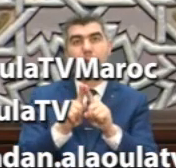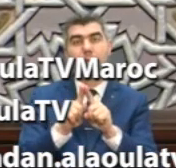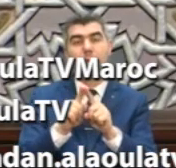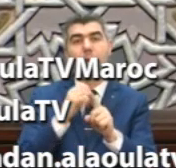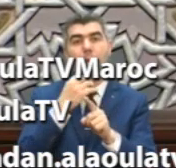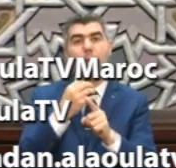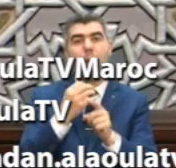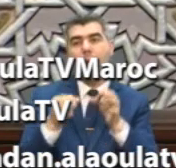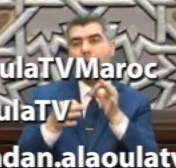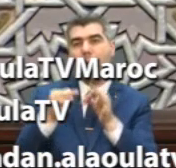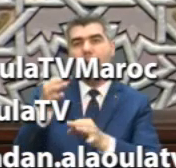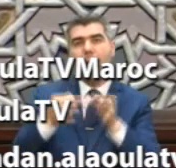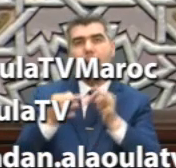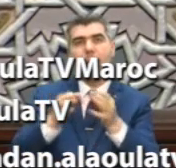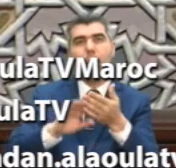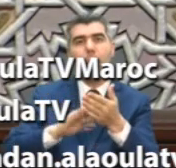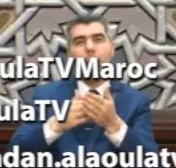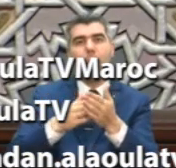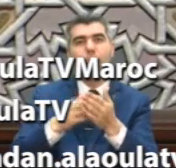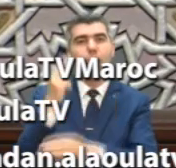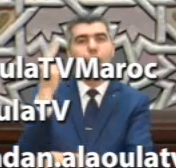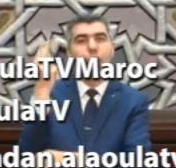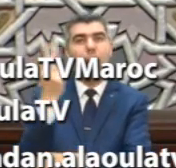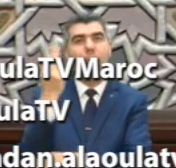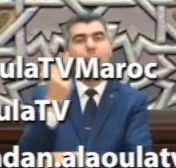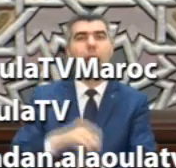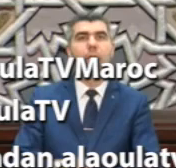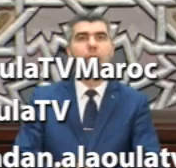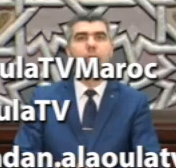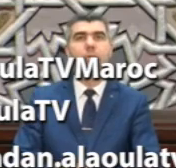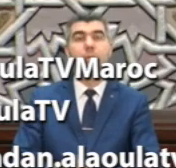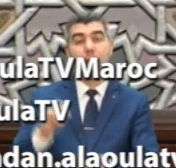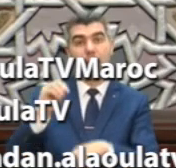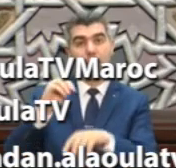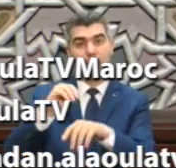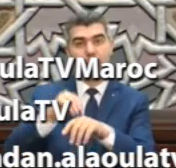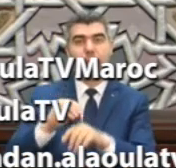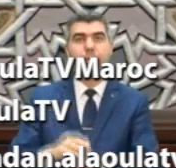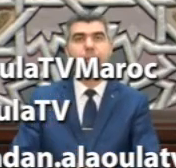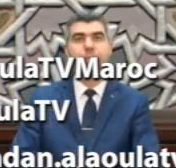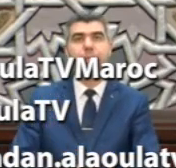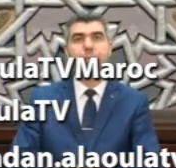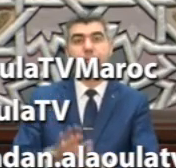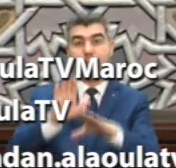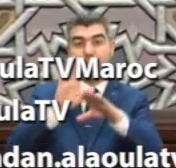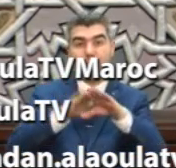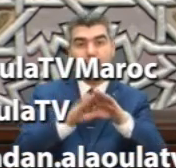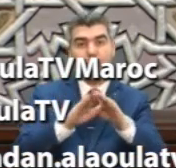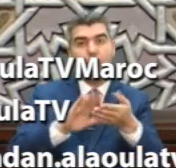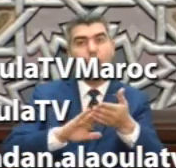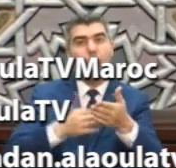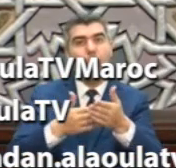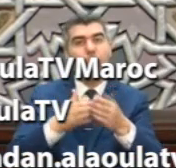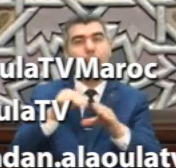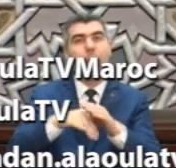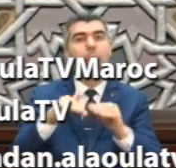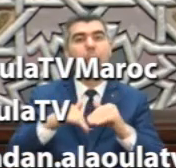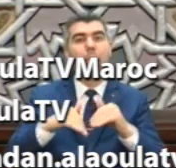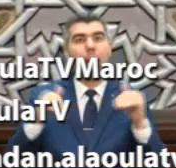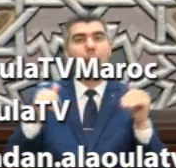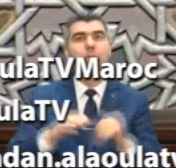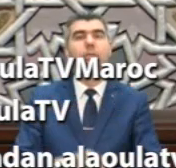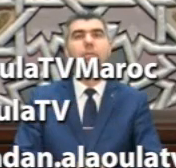العدالة المجالية بين الجامعات. وأود كذلك أن أخبر السيدات والسادة النواب أنه